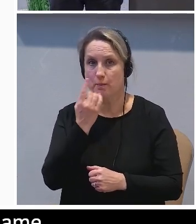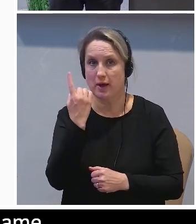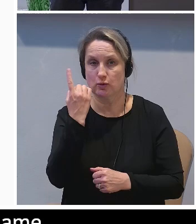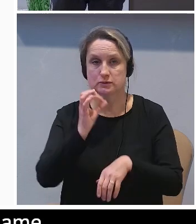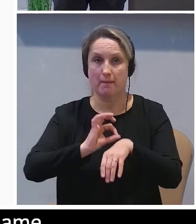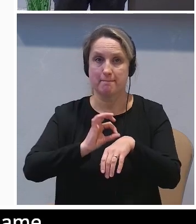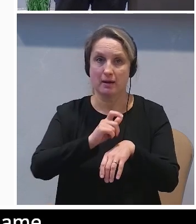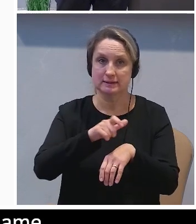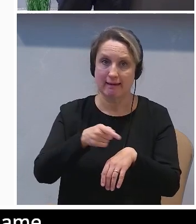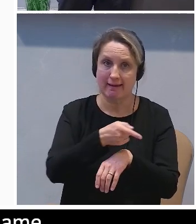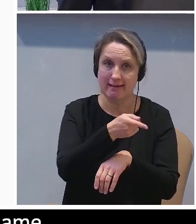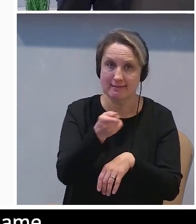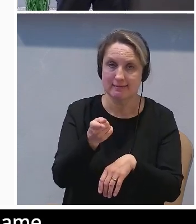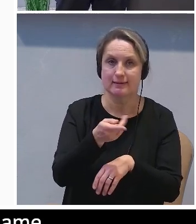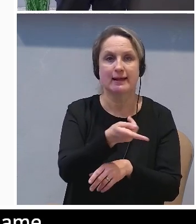vajadused.